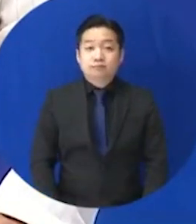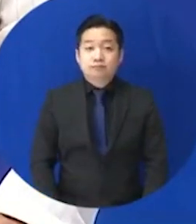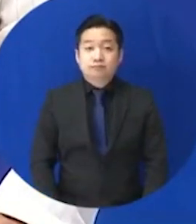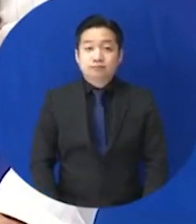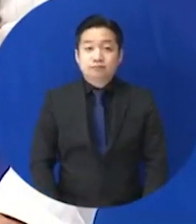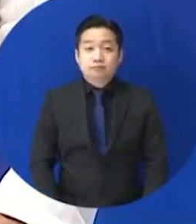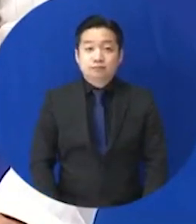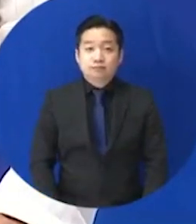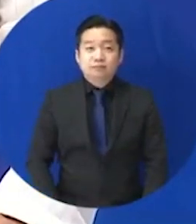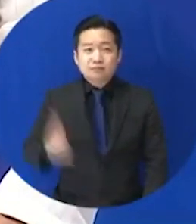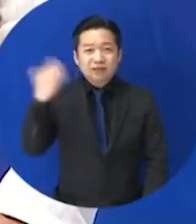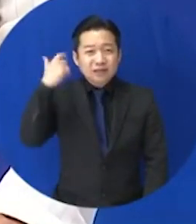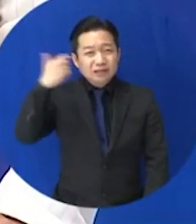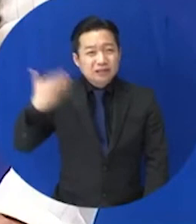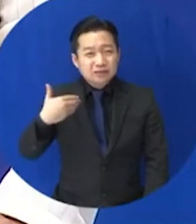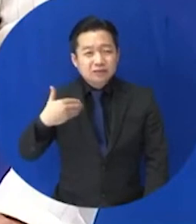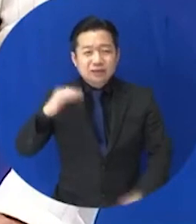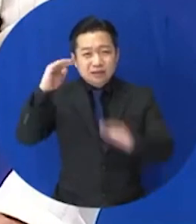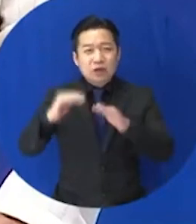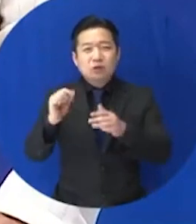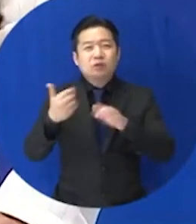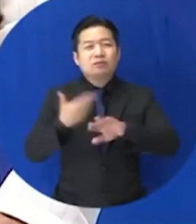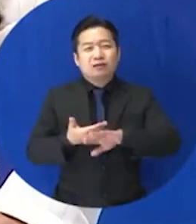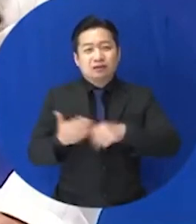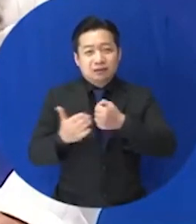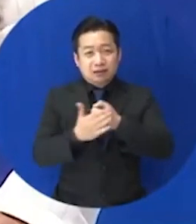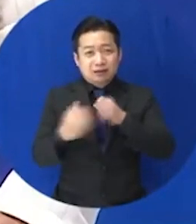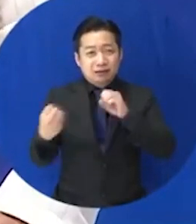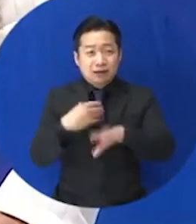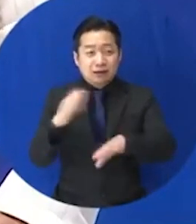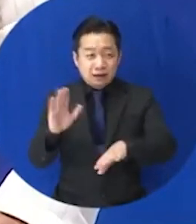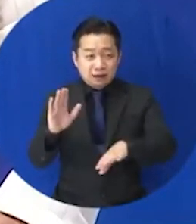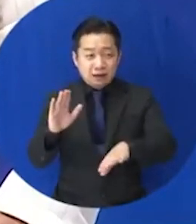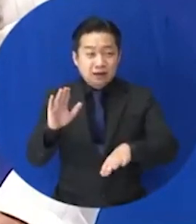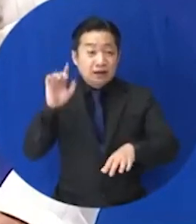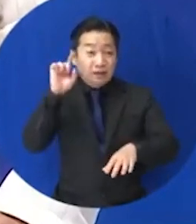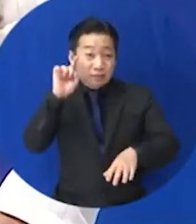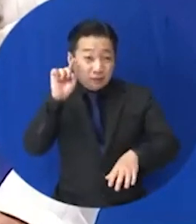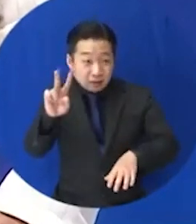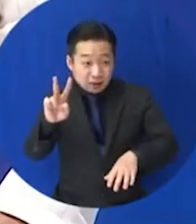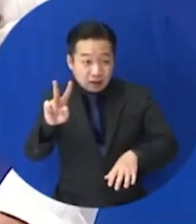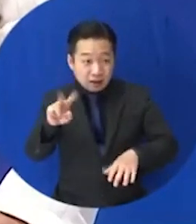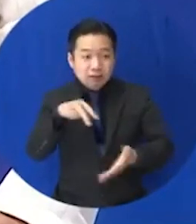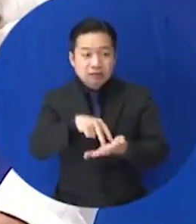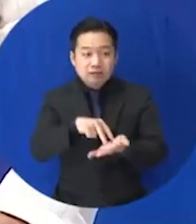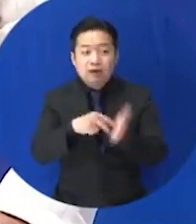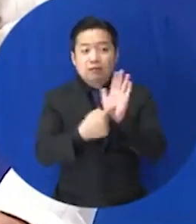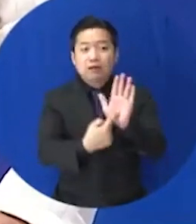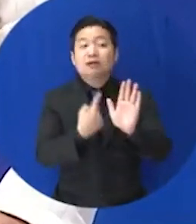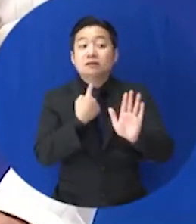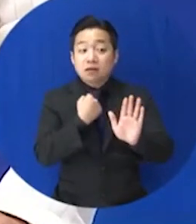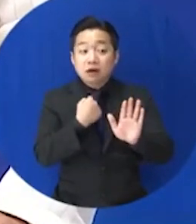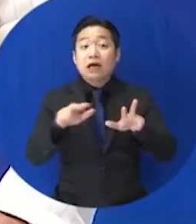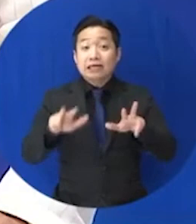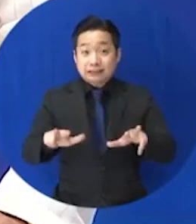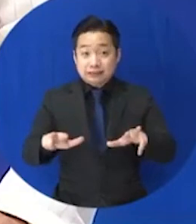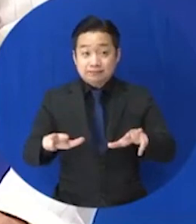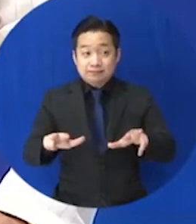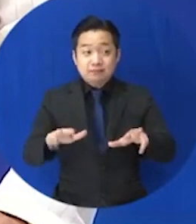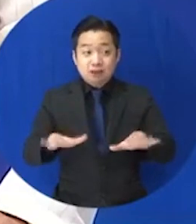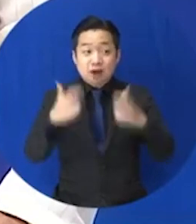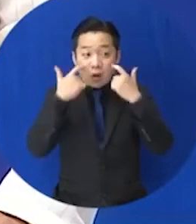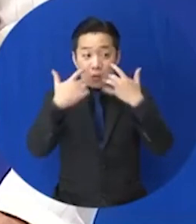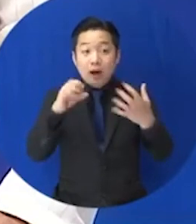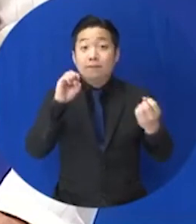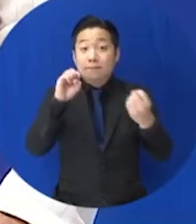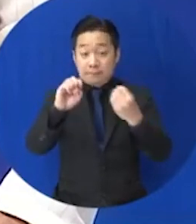이제 질문이 좀 달라서 그랬던 거니까 좀 이해 부탁드리고 그 후에 제가 그날인가 다음날 이 입장을 명확하게 냈습니다. 뭐 지금도 이 자리에서 제가